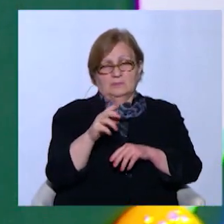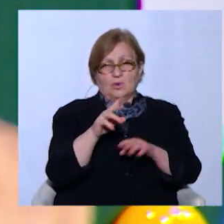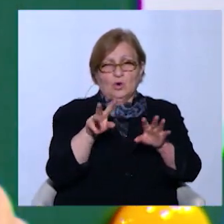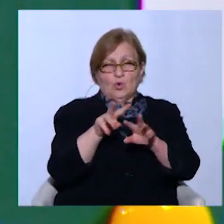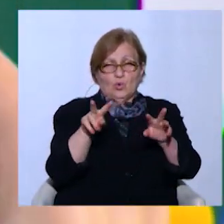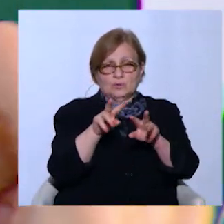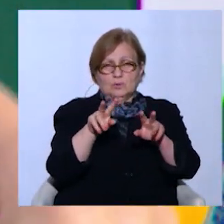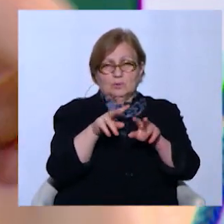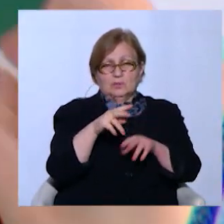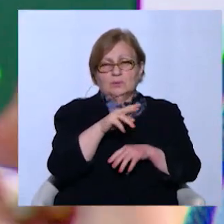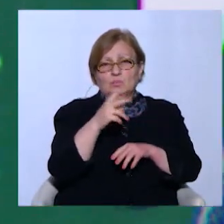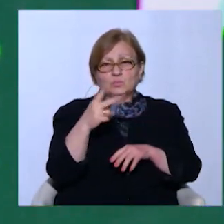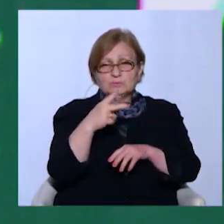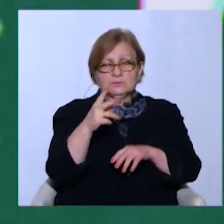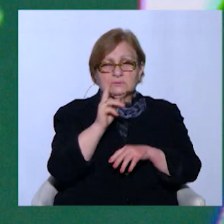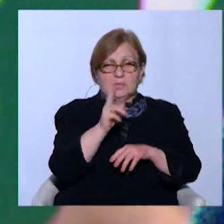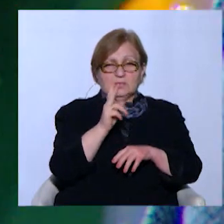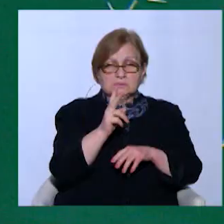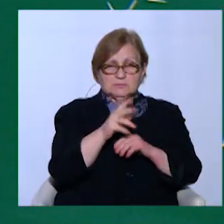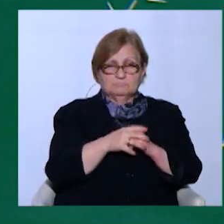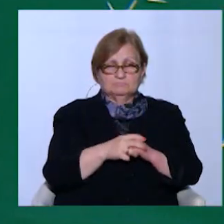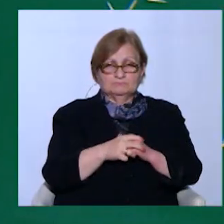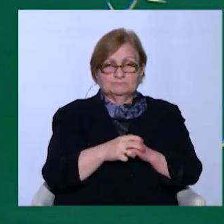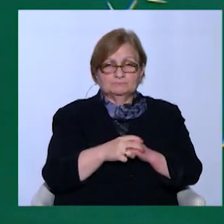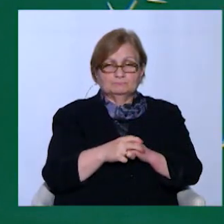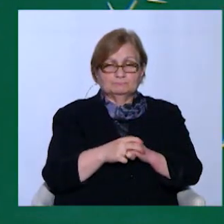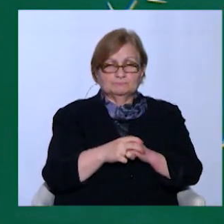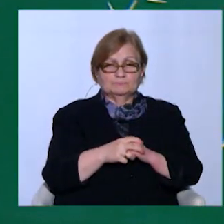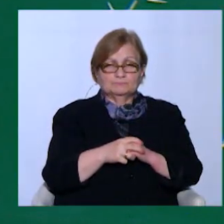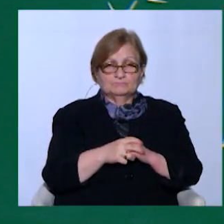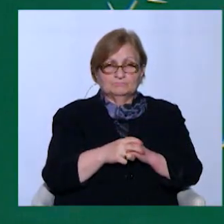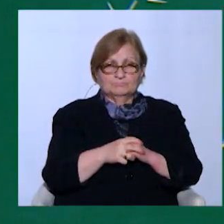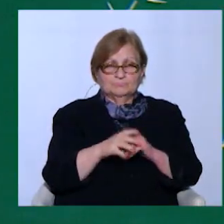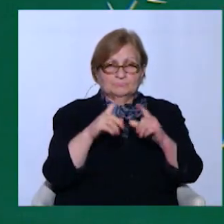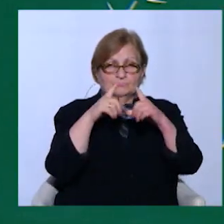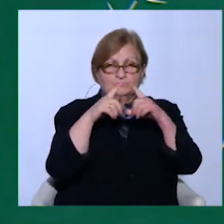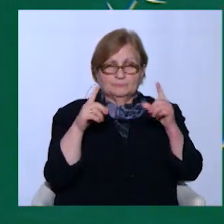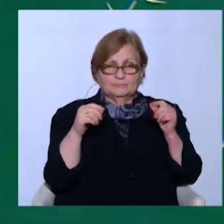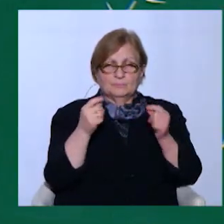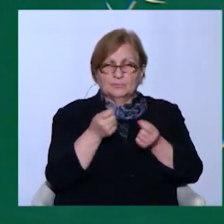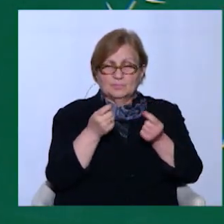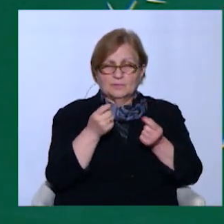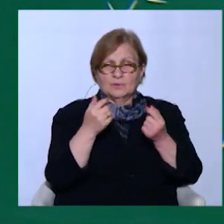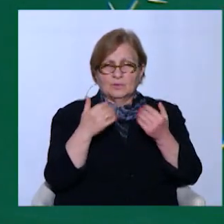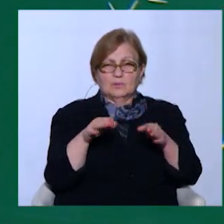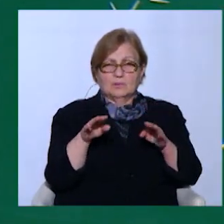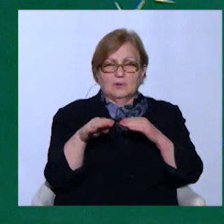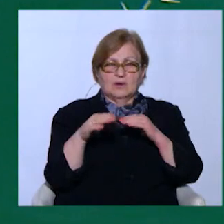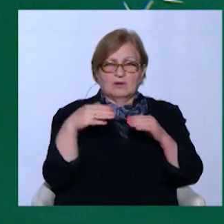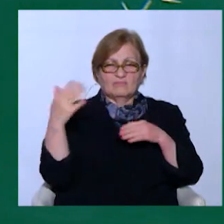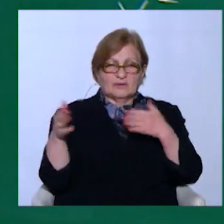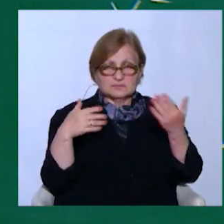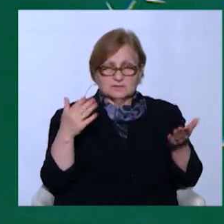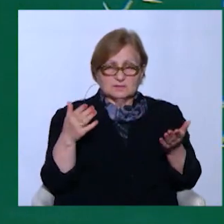K-ს, მსგავსების კოეფიციენტს და უდრის 2-ს, ხო? ანუ ჩვენ ეს დავადგინეთ, ესე იგი სამკუთხედის ელემენტები ისე შეეფარდება, როგორც გვერდები, ანუ